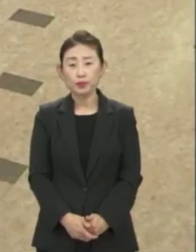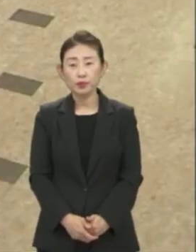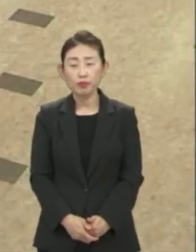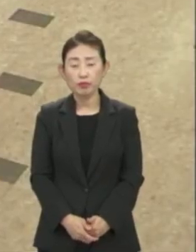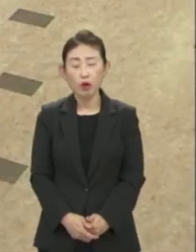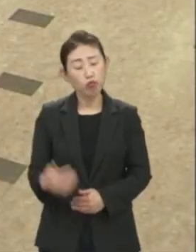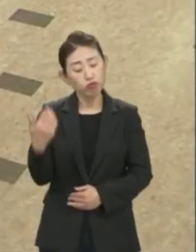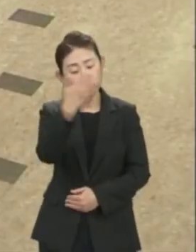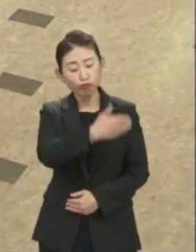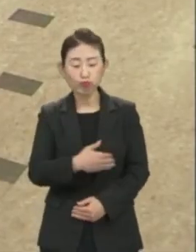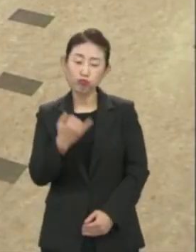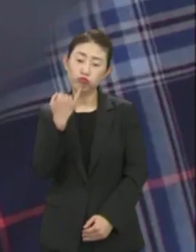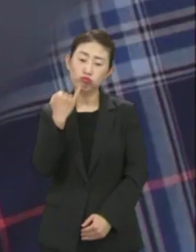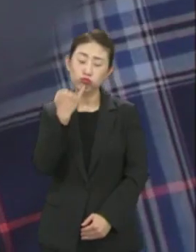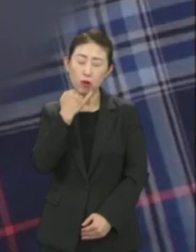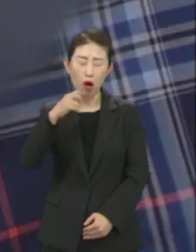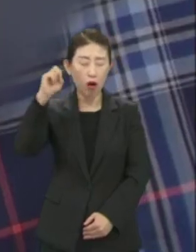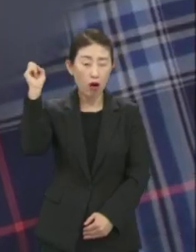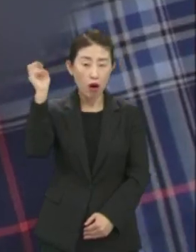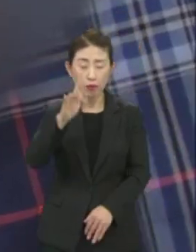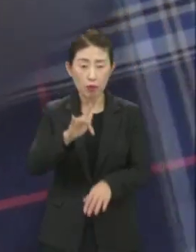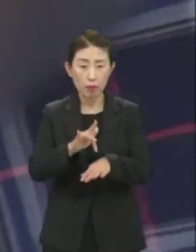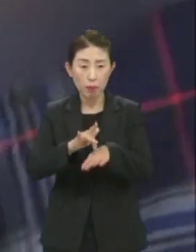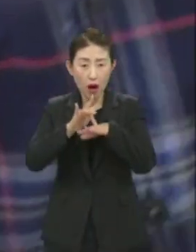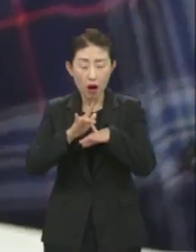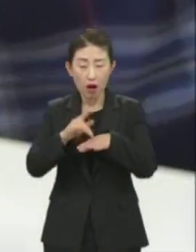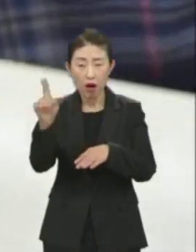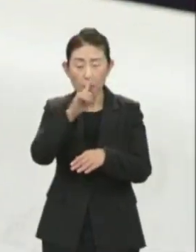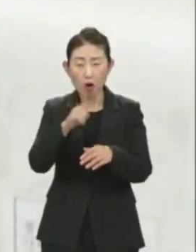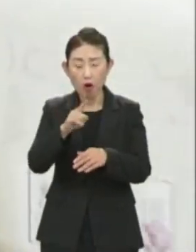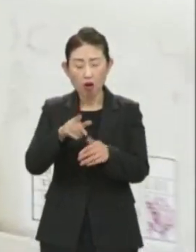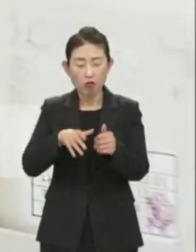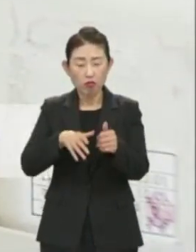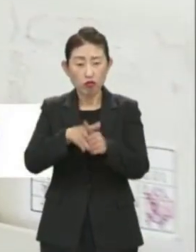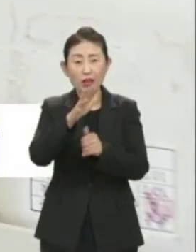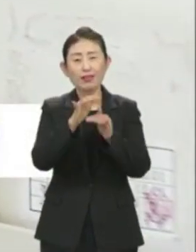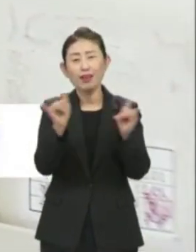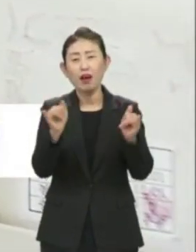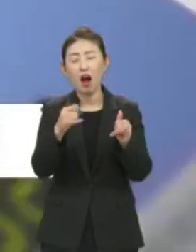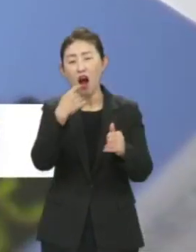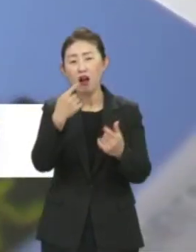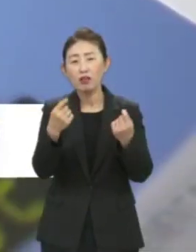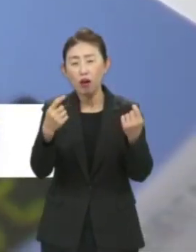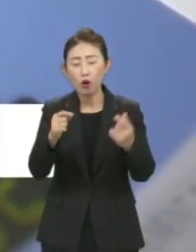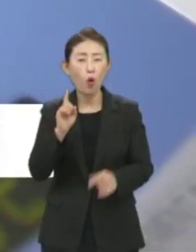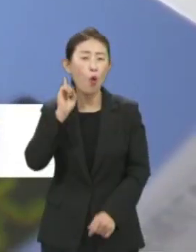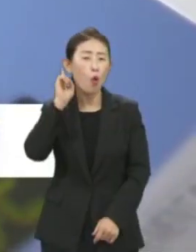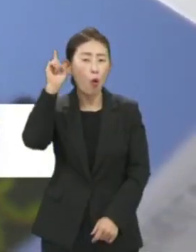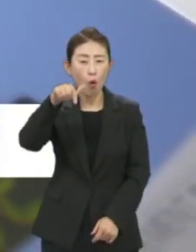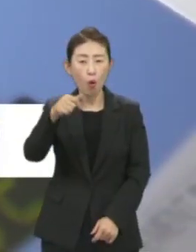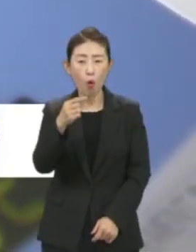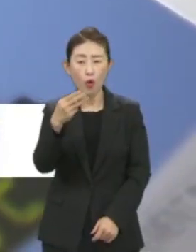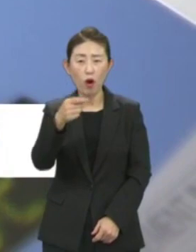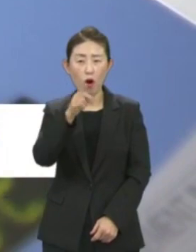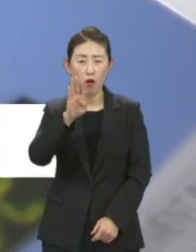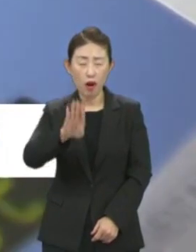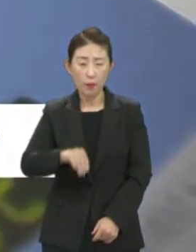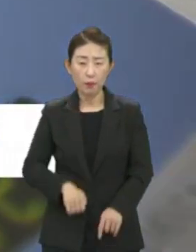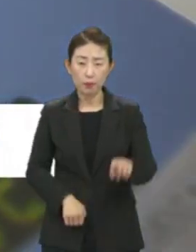특별한 증상 없이 서서히 진행돼 침묵의 살인자로 불리는 고혈압. 성인 기준 수축기